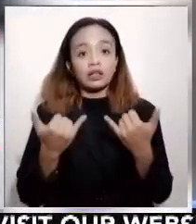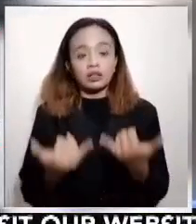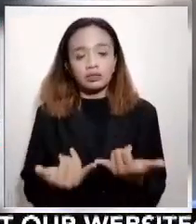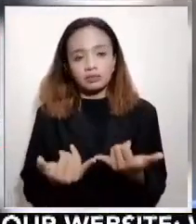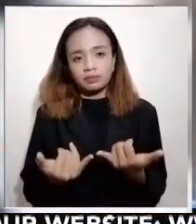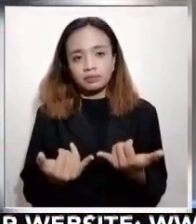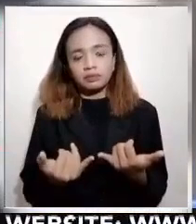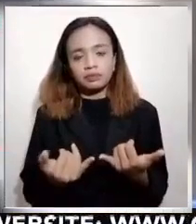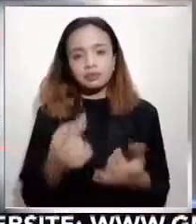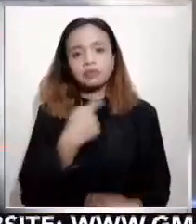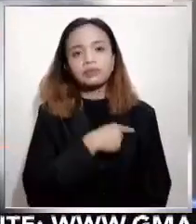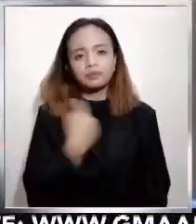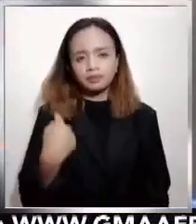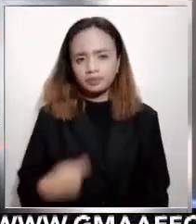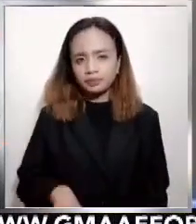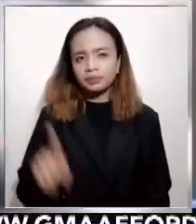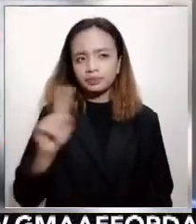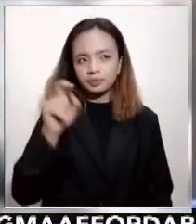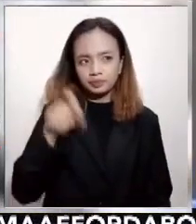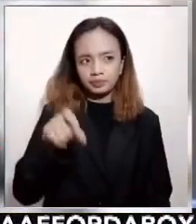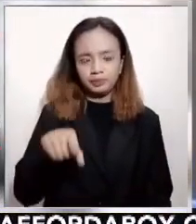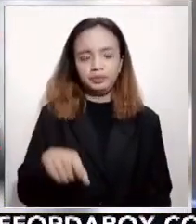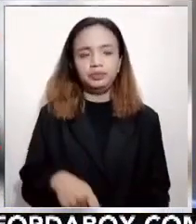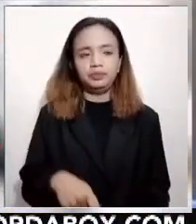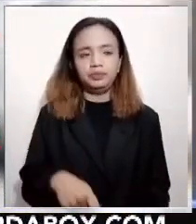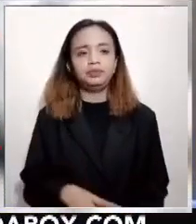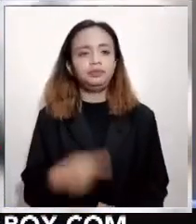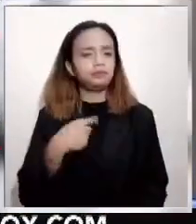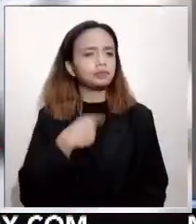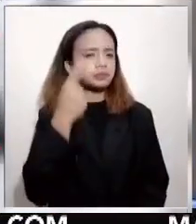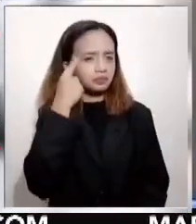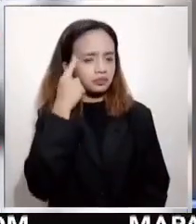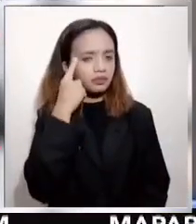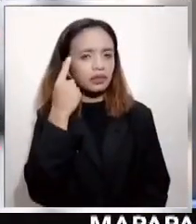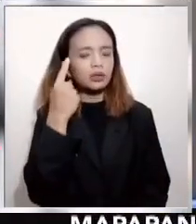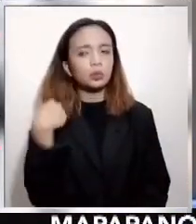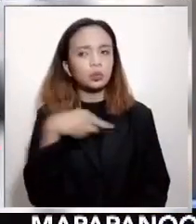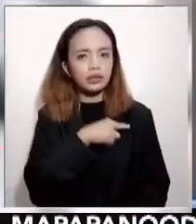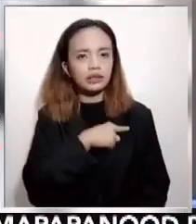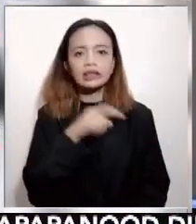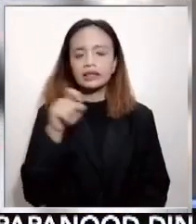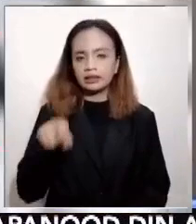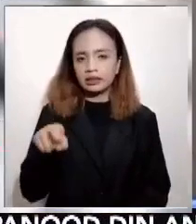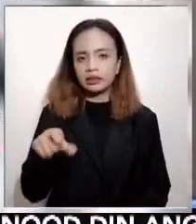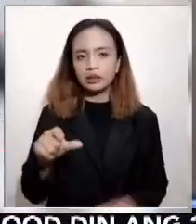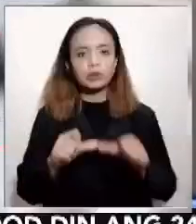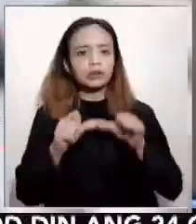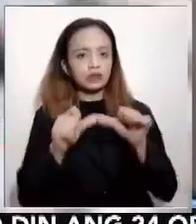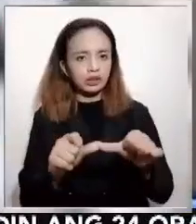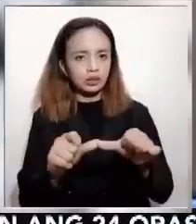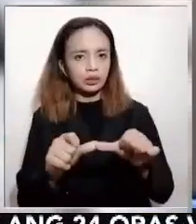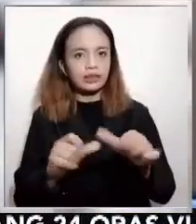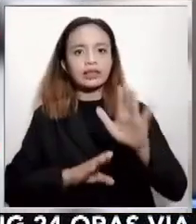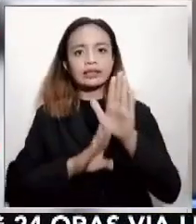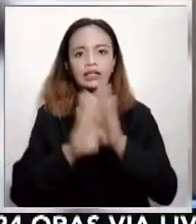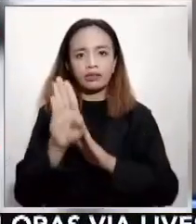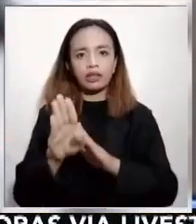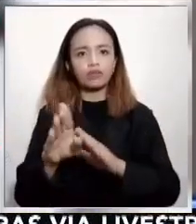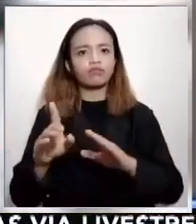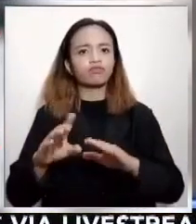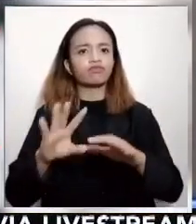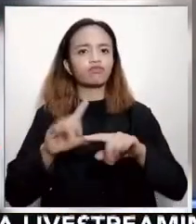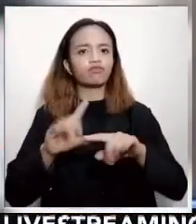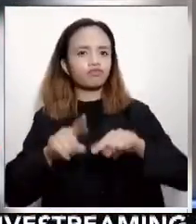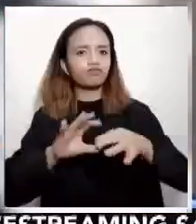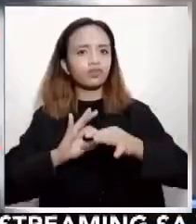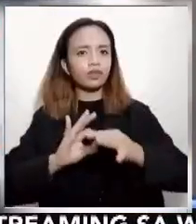China. So I think we need to continue to develop friendly relations with all